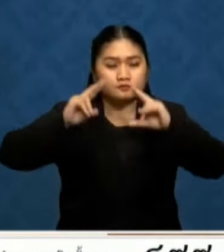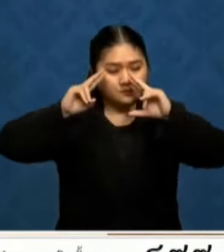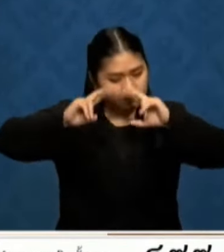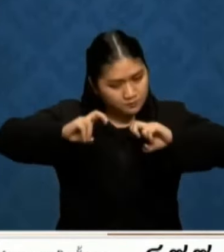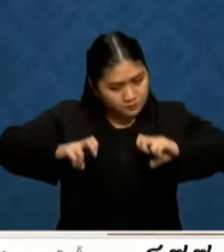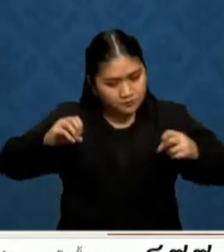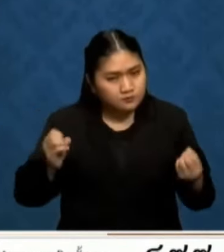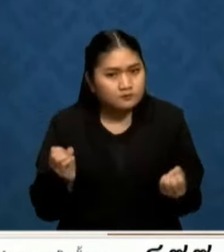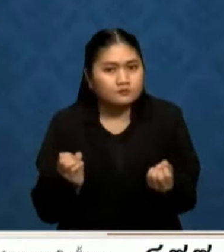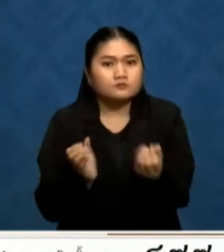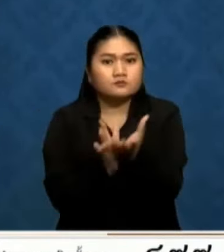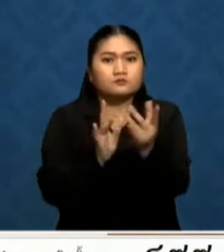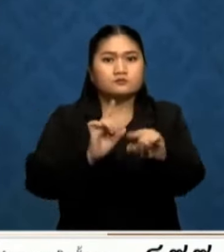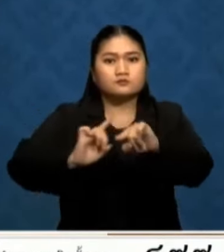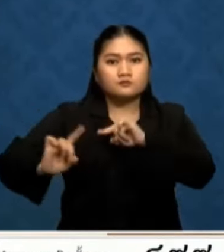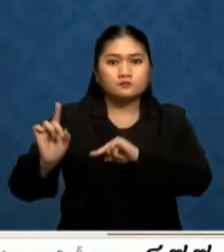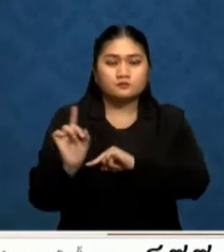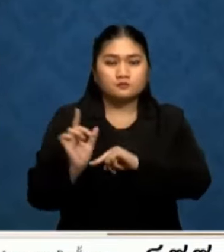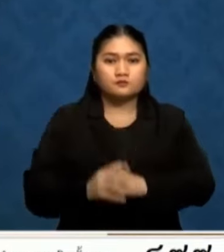ระหผลกระทบที่อาเกิดขึ้น